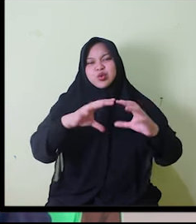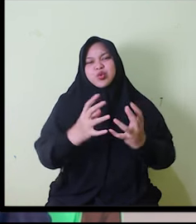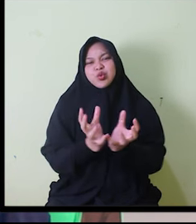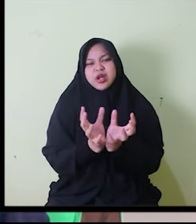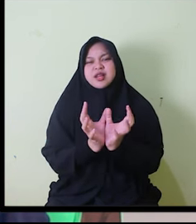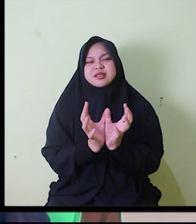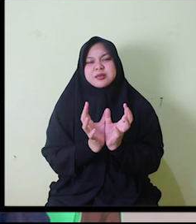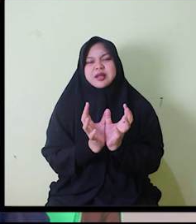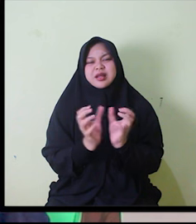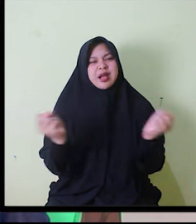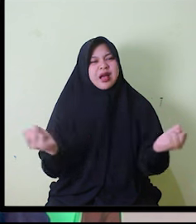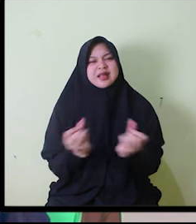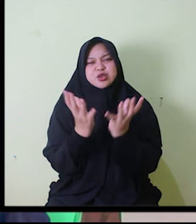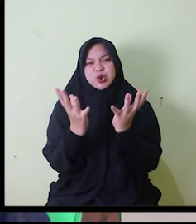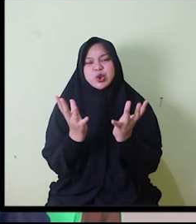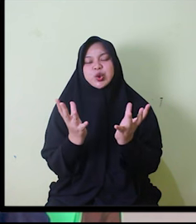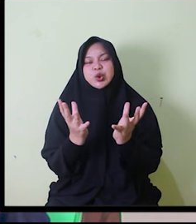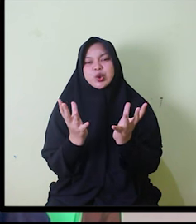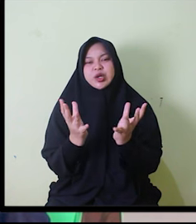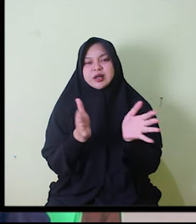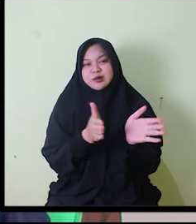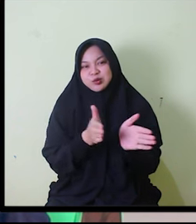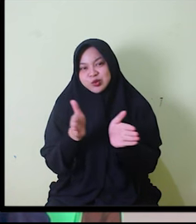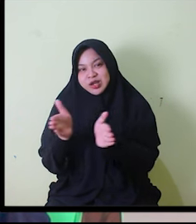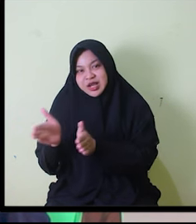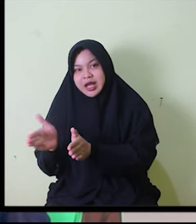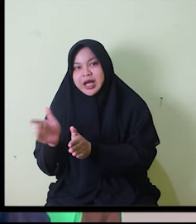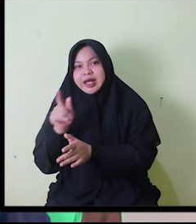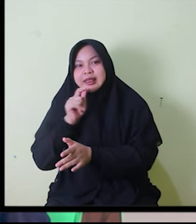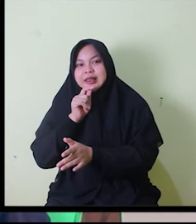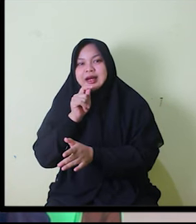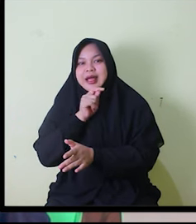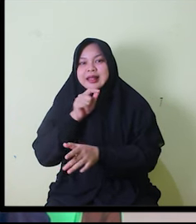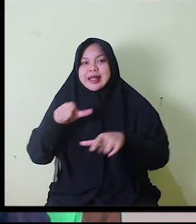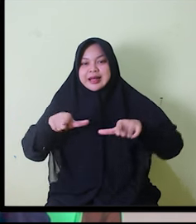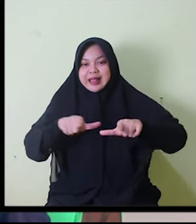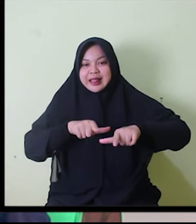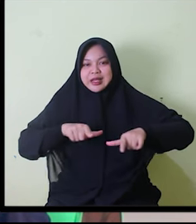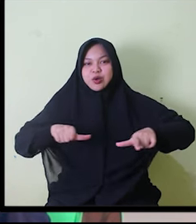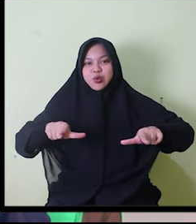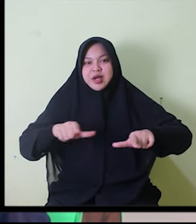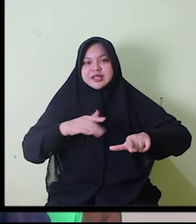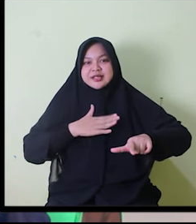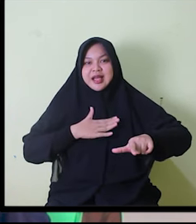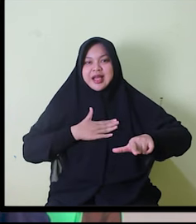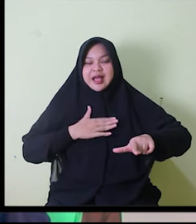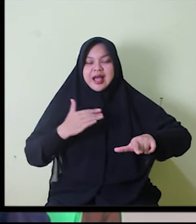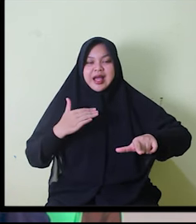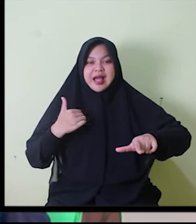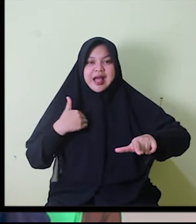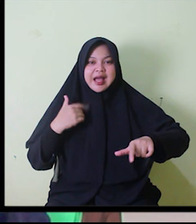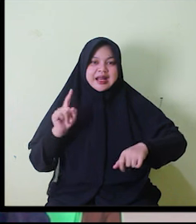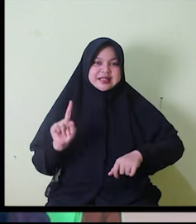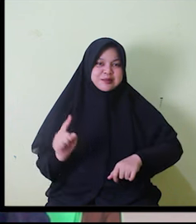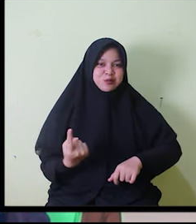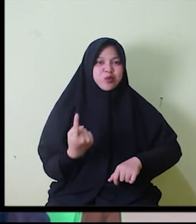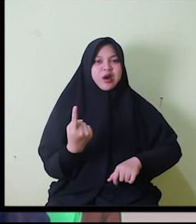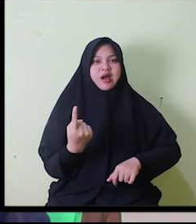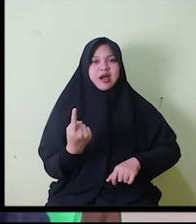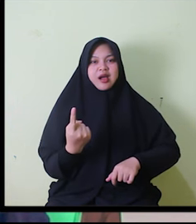kemudian Oh Ternyata di lingkungan saya itu ee ada sebuah apa namanya ya